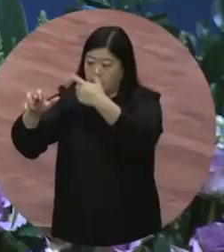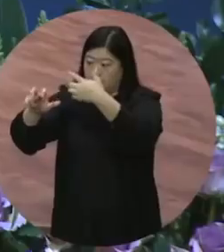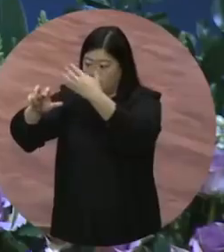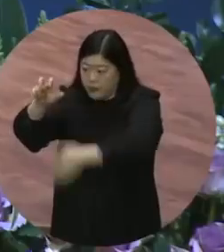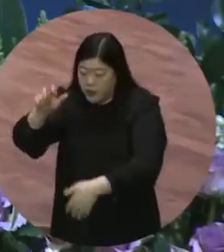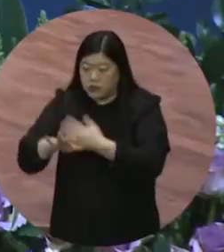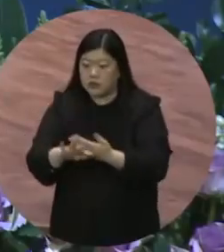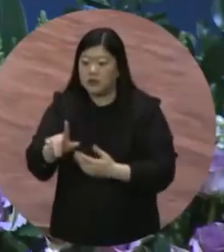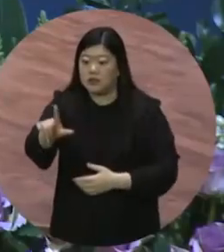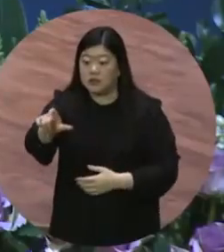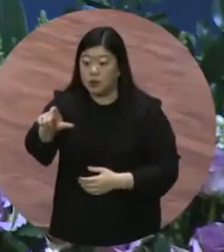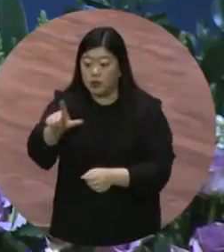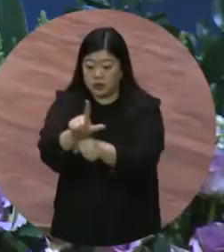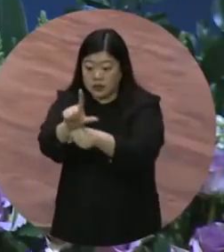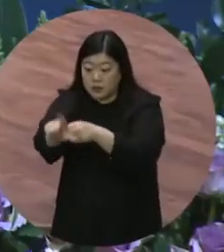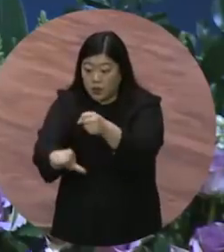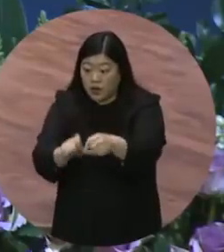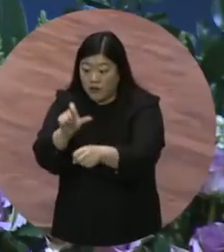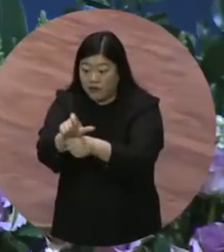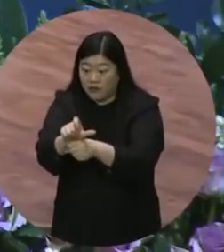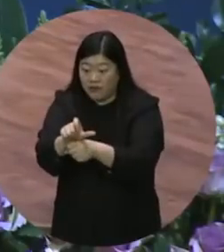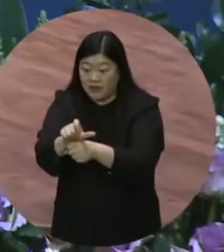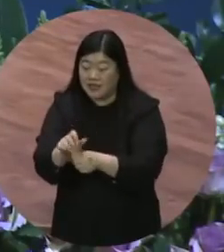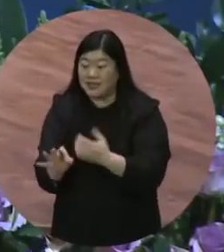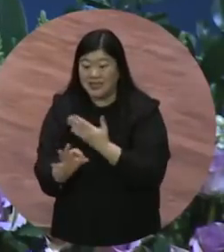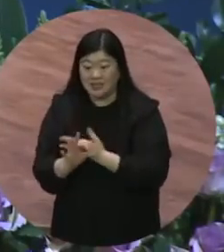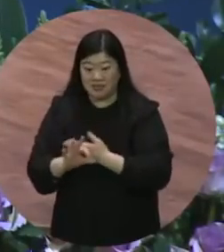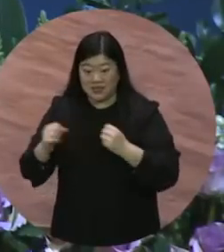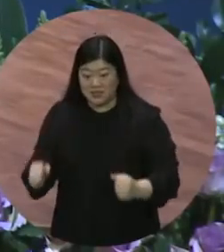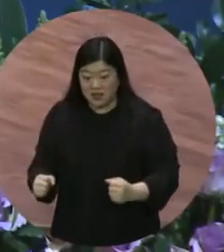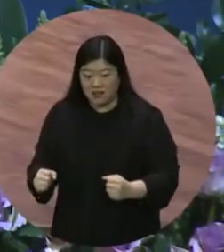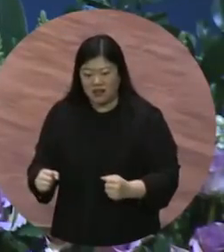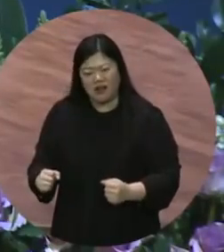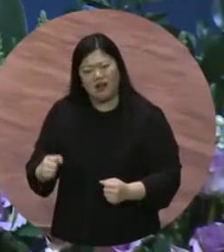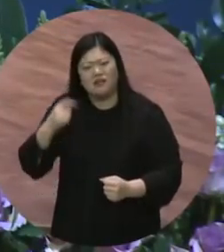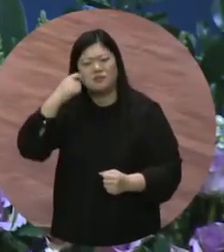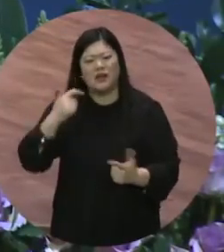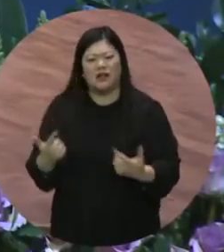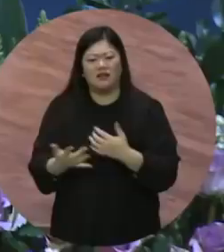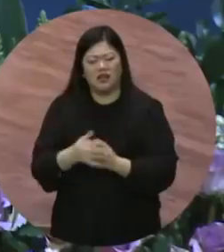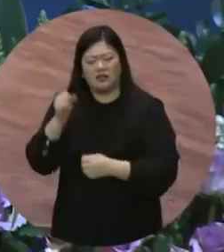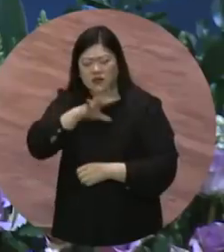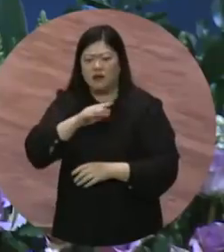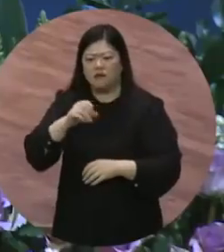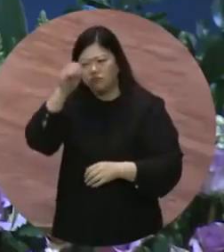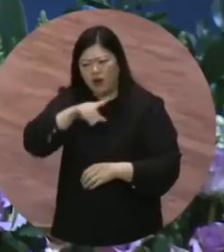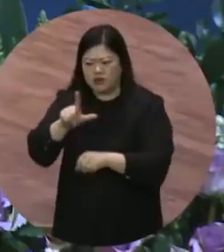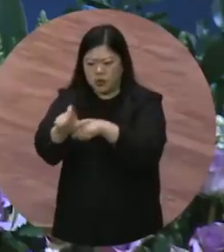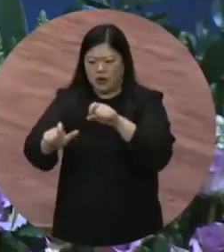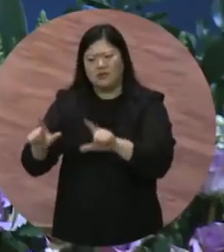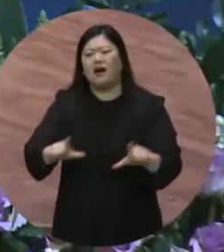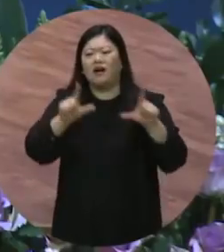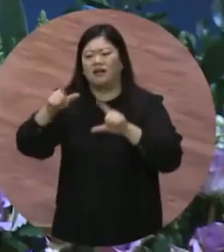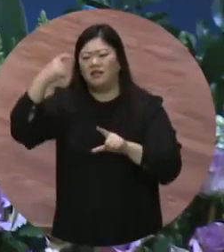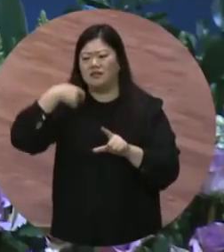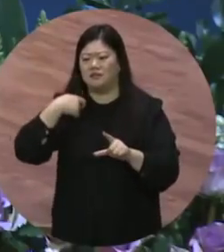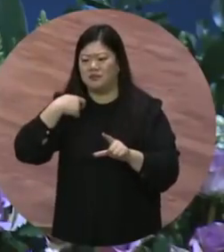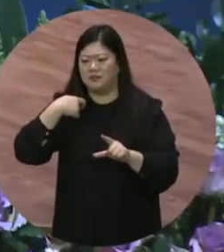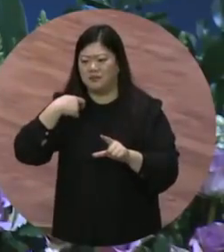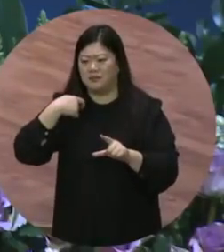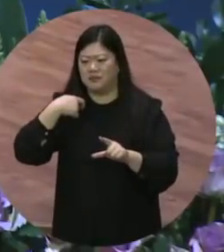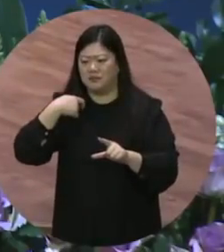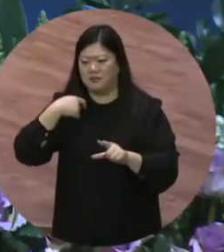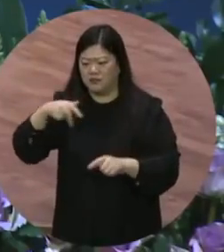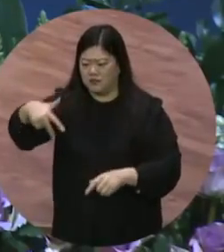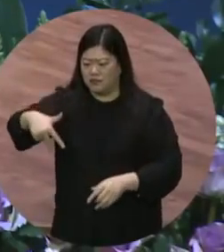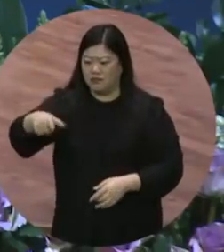거예요. 우리가 창세기 12장을 얼핏 보면 아브라함이 순종하는 것처럼 보이지만 자세히 보면 반쪽 순종입니다. 아브라함의